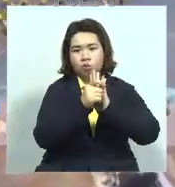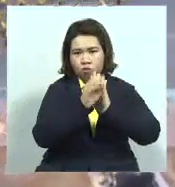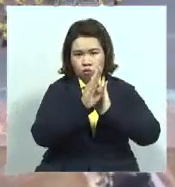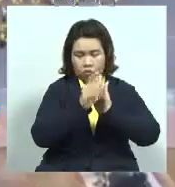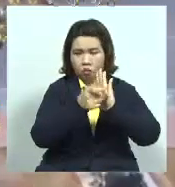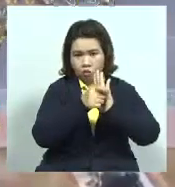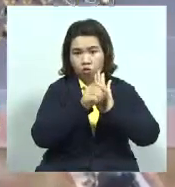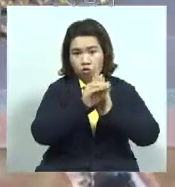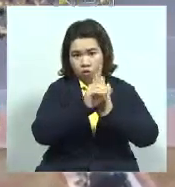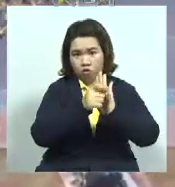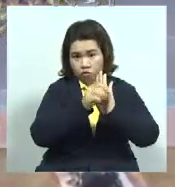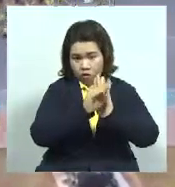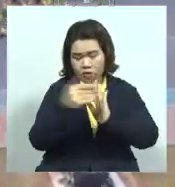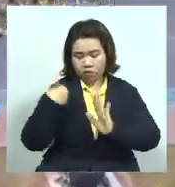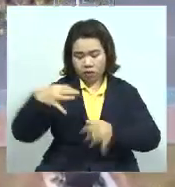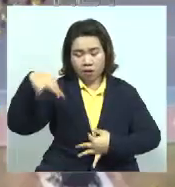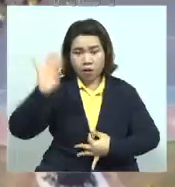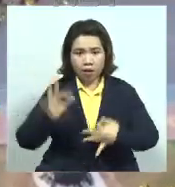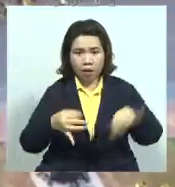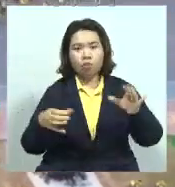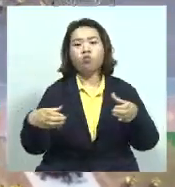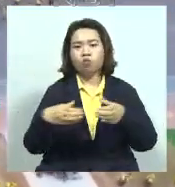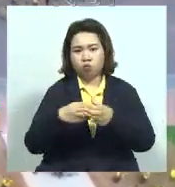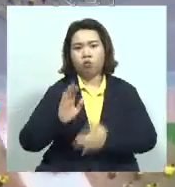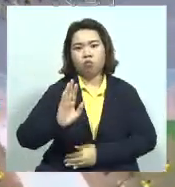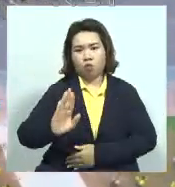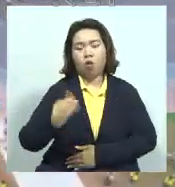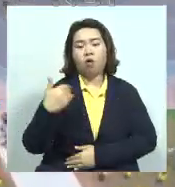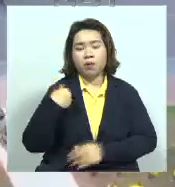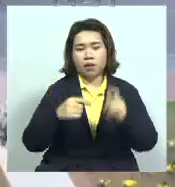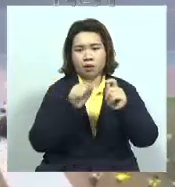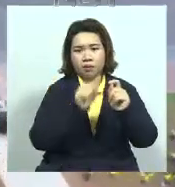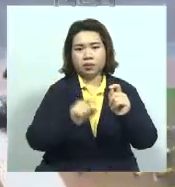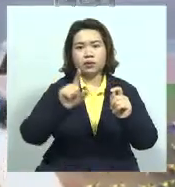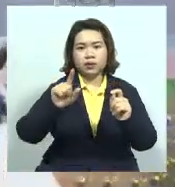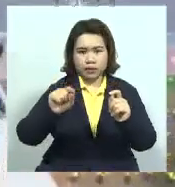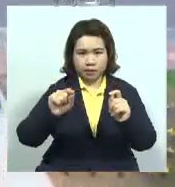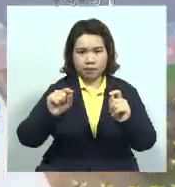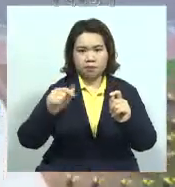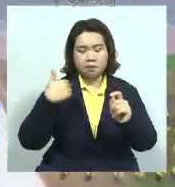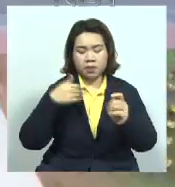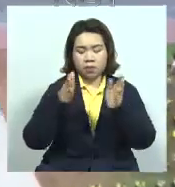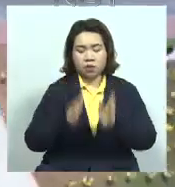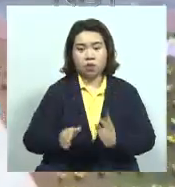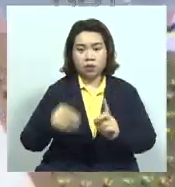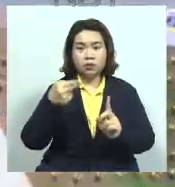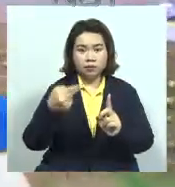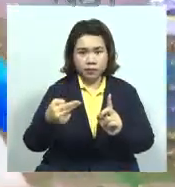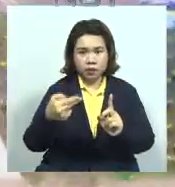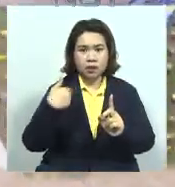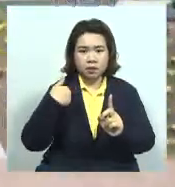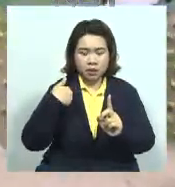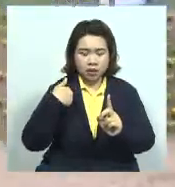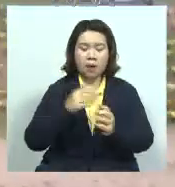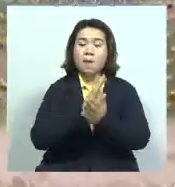ใจพักของคณะฟ้อนรำชาวจังหวัดอุดรธานีครับจาก20อำเภอรวมกว่า 10,000 คนพร้อมด้วยการแปล